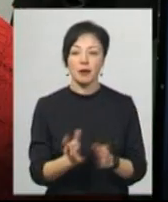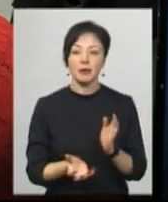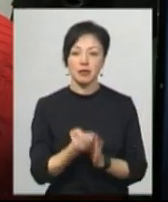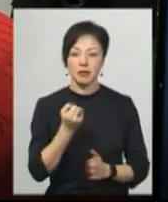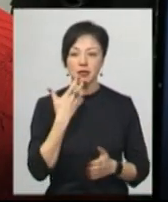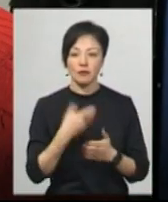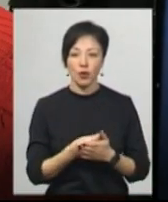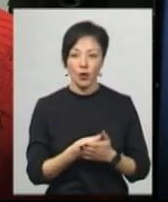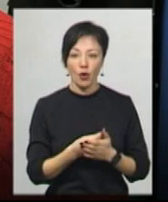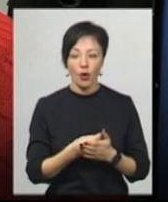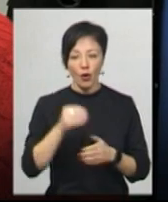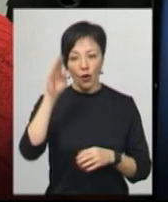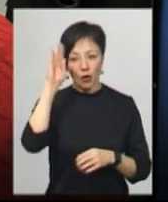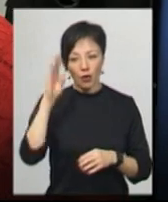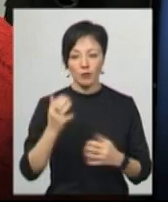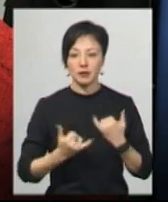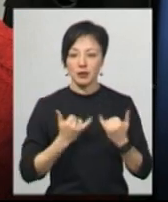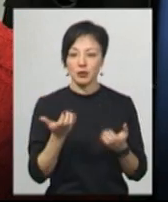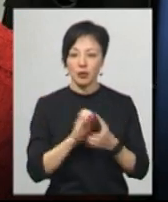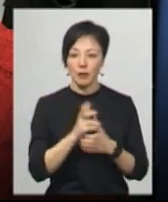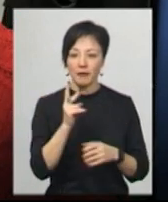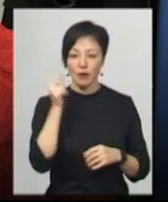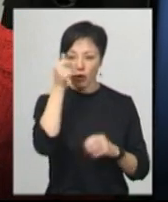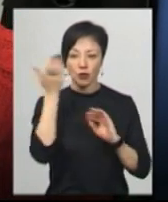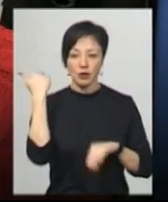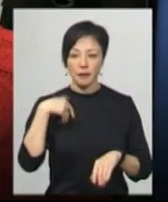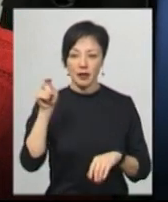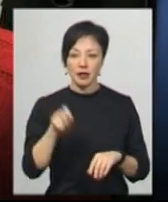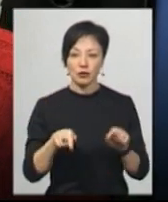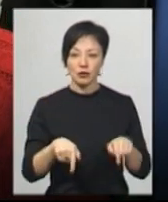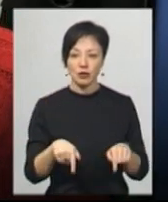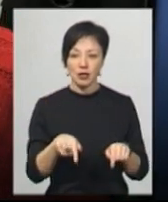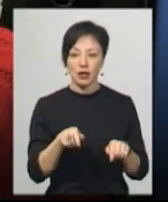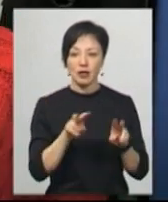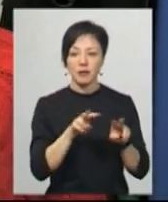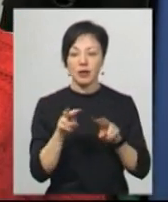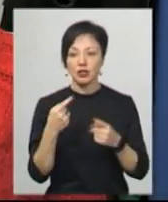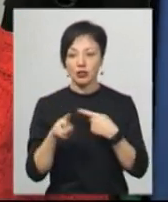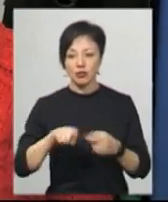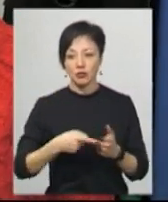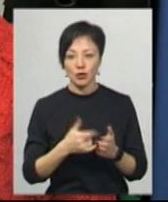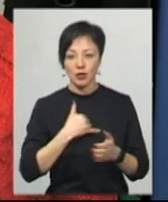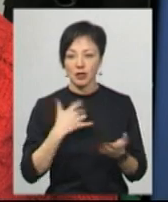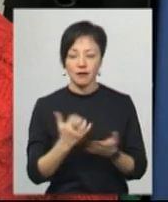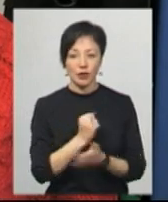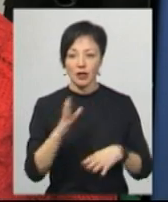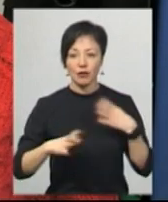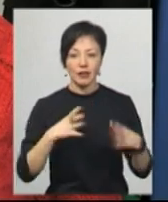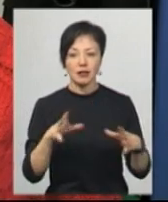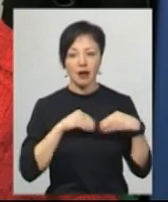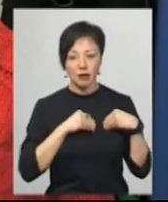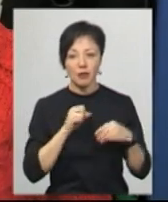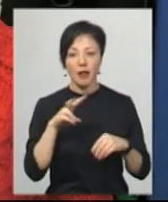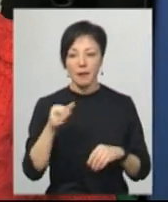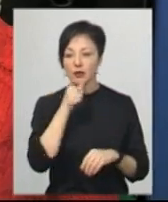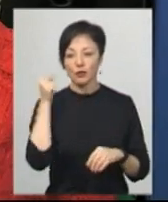Я прийшла підтримати свого хлопця. Ми познайомились півтора роки тому, коли я приїхала сюди на перегляд. Я з іншого міста, і в нас не виходить тренуватися разом, але